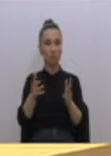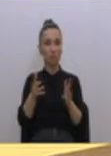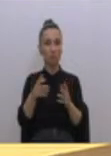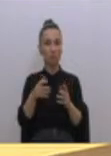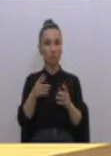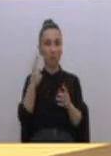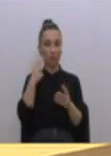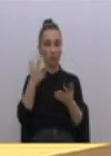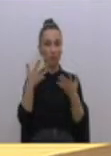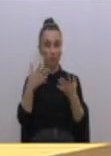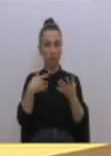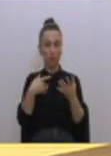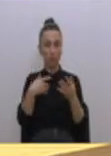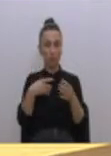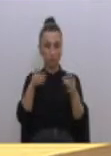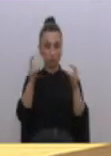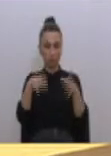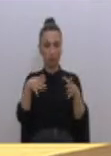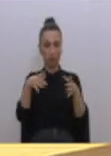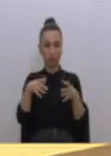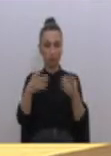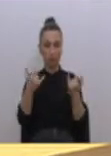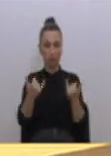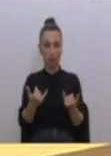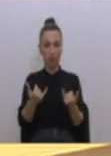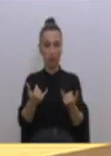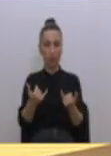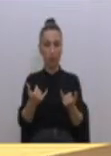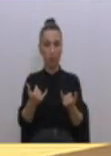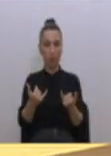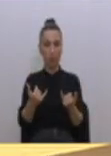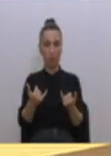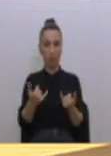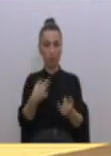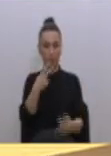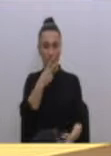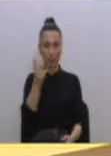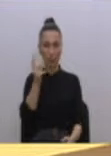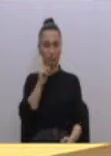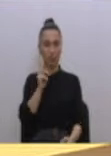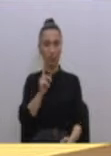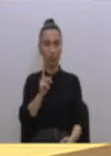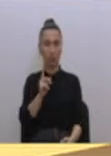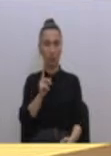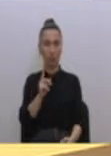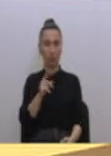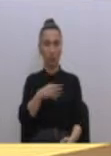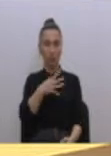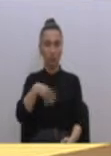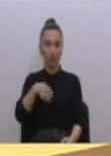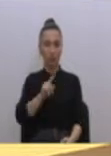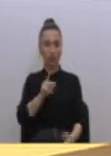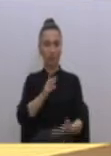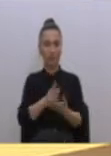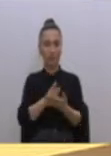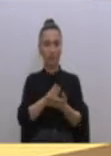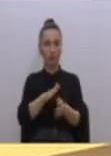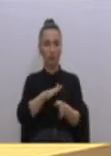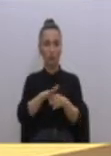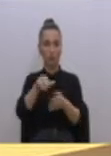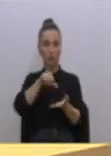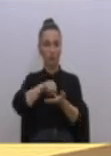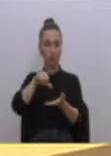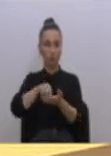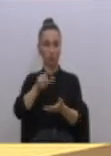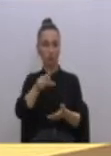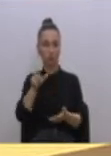gaviget, șem trăvit, orice trăvit, da, ehla, nu, hedav trom, aravart, sulat armat genel. În aida